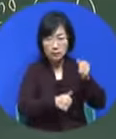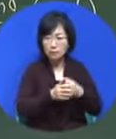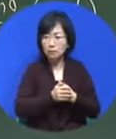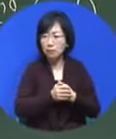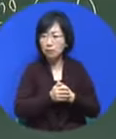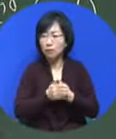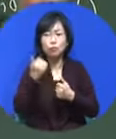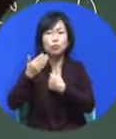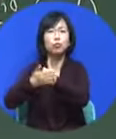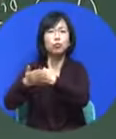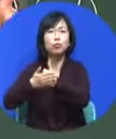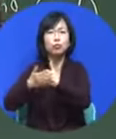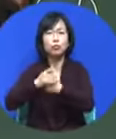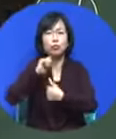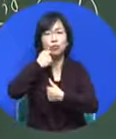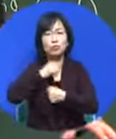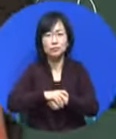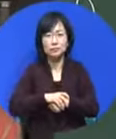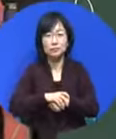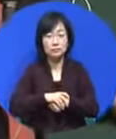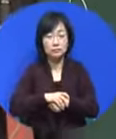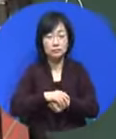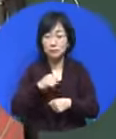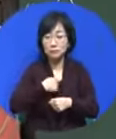all 끝이 없어